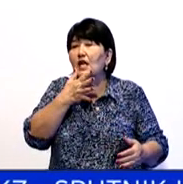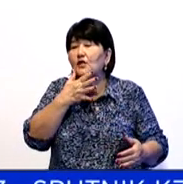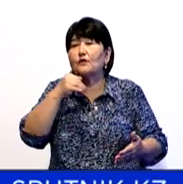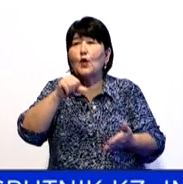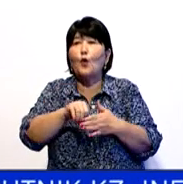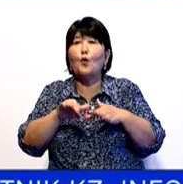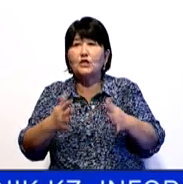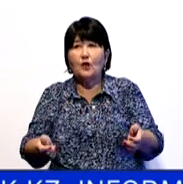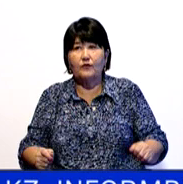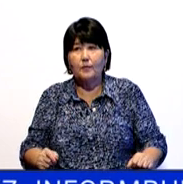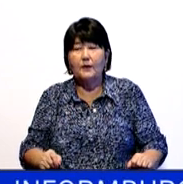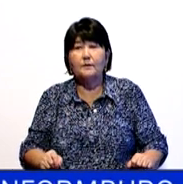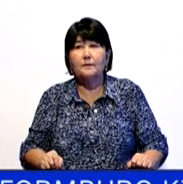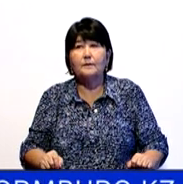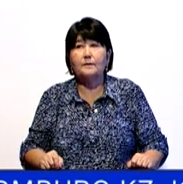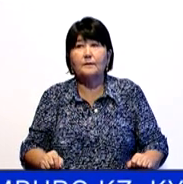установками.